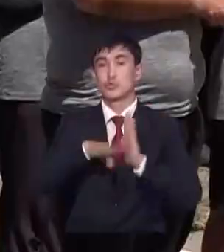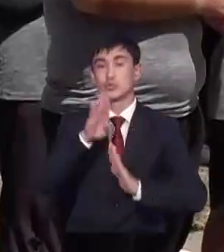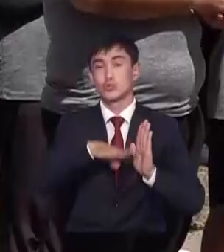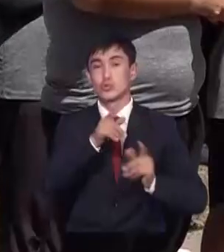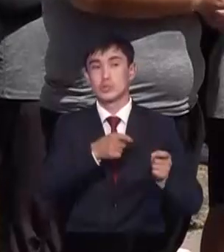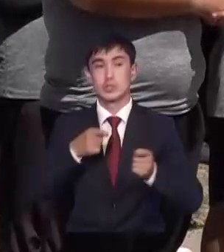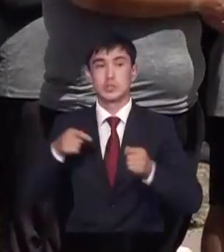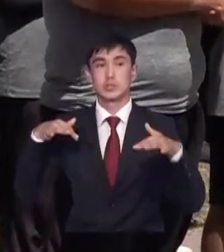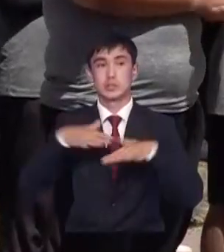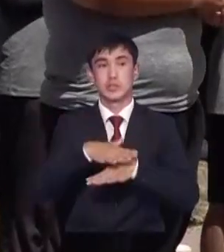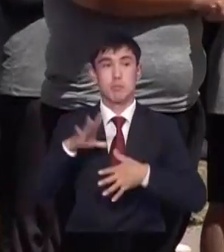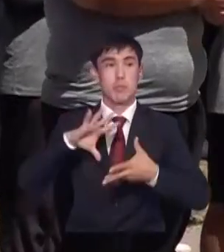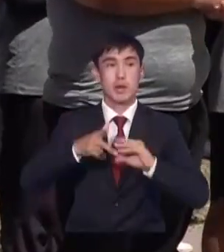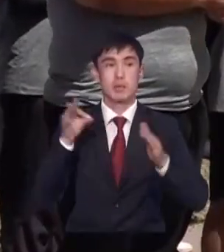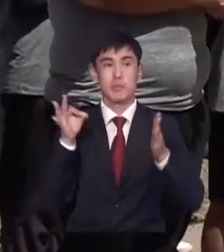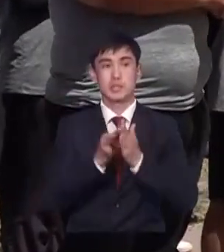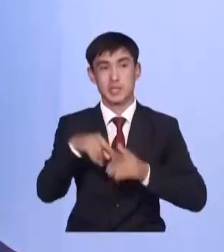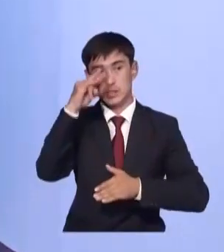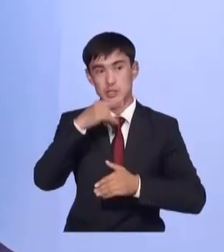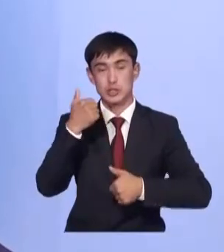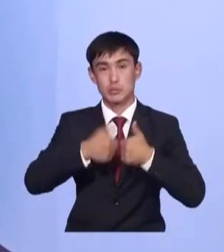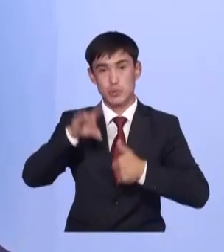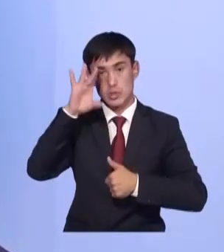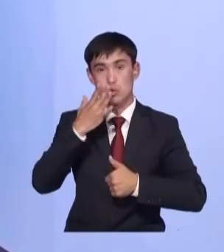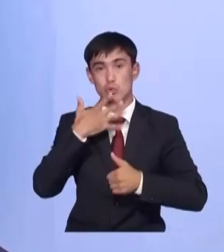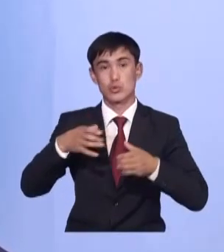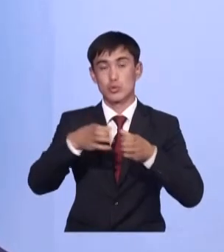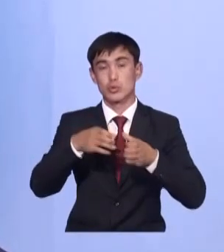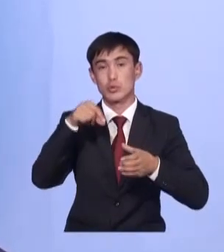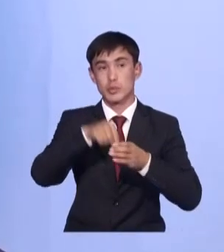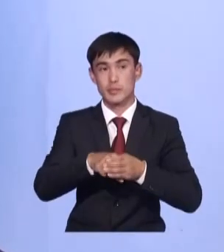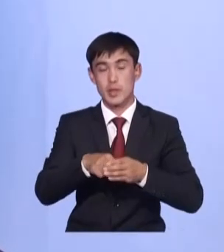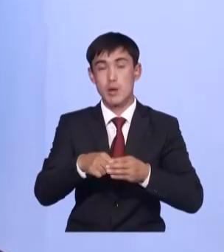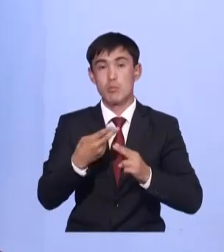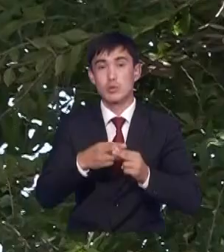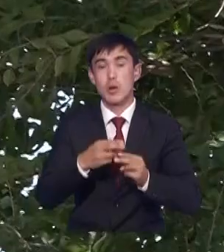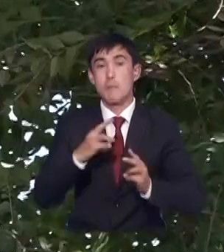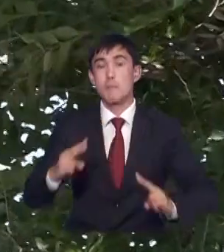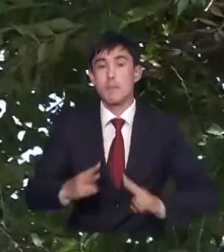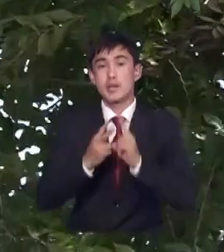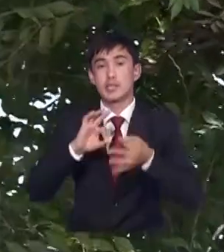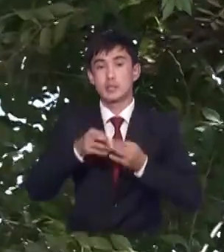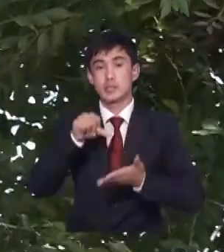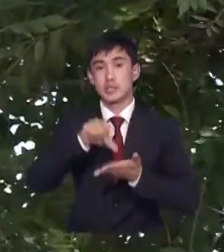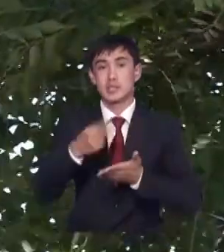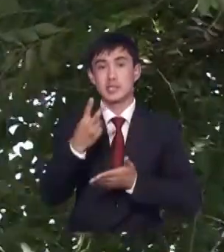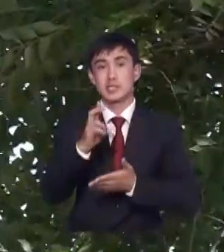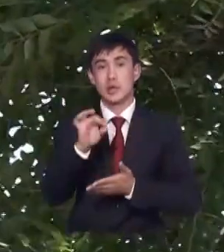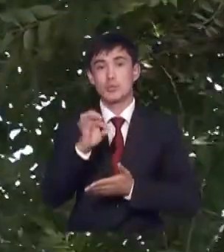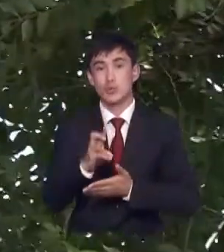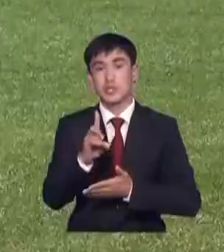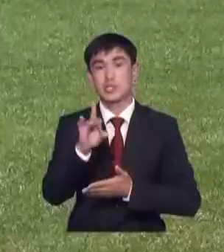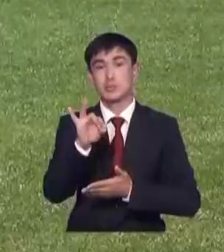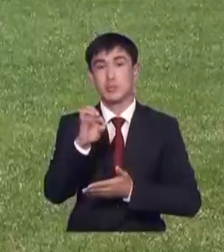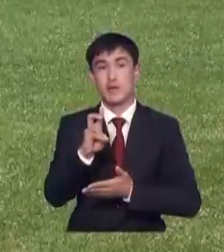садақ атушылар түгел жиналды. Барлығының мақсаты Қазақстан чемпионатанып ұлттық құрамаға ену. Бұл тізімде Париж олимпиадасында өнер көрсеткен Ильфат Абдуллин, Дәулеткелдір